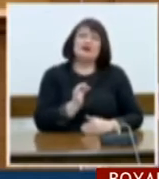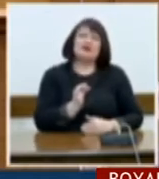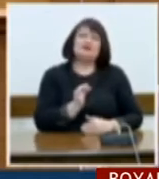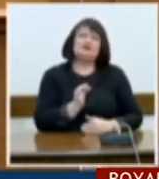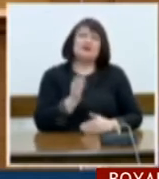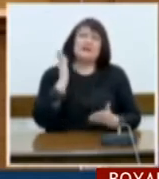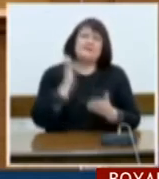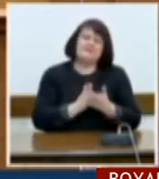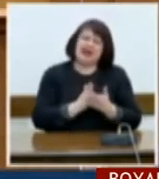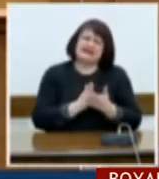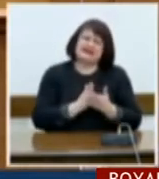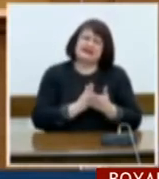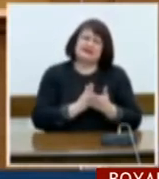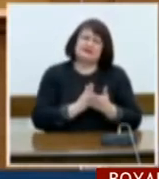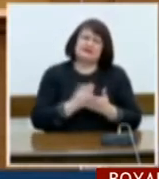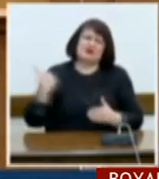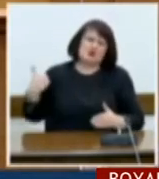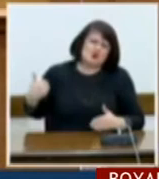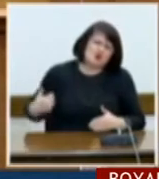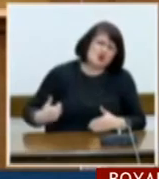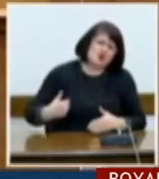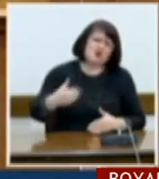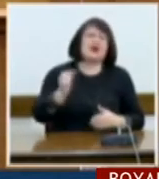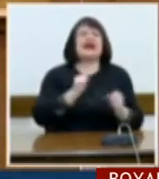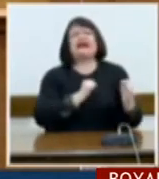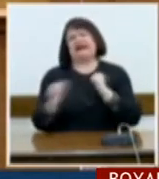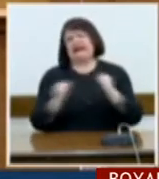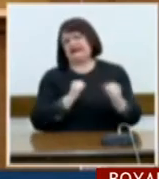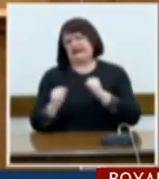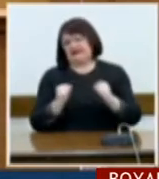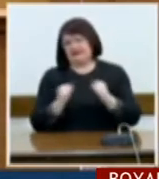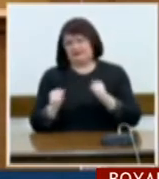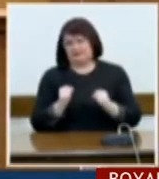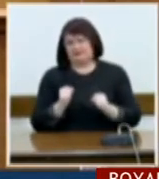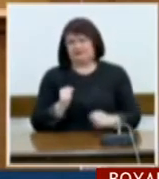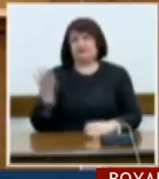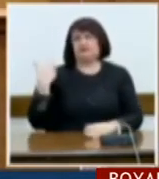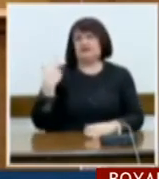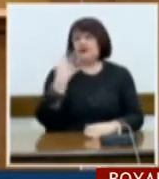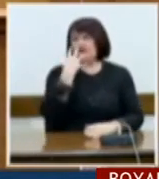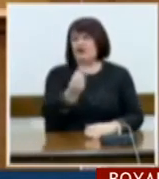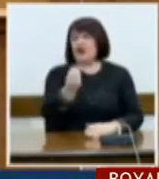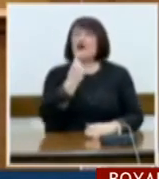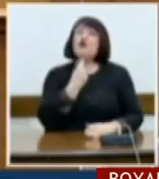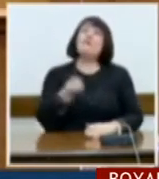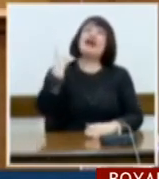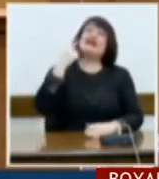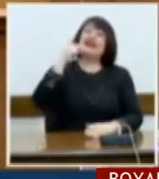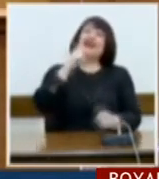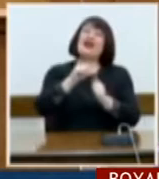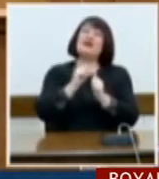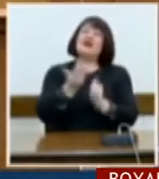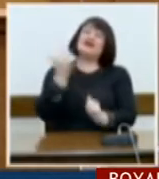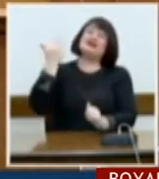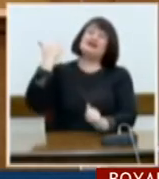μέση μιας μεγάλης κρίσης. Αλλά από το Φλεβάρι πέρυσι, 10 μήνες πριν,